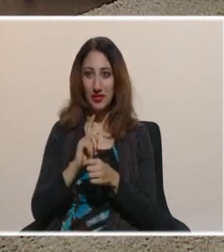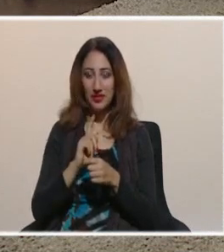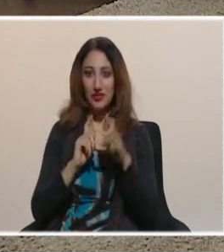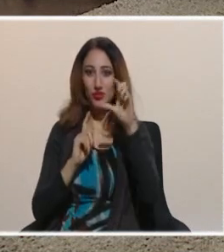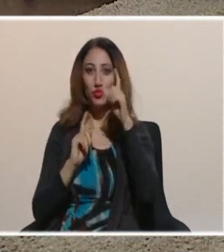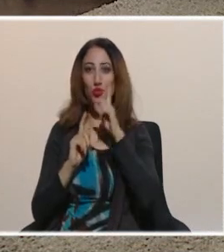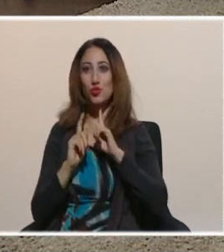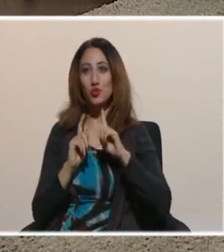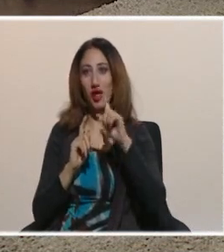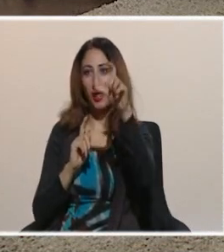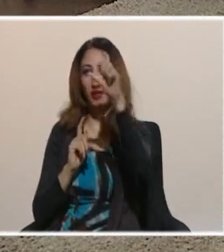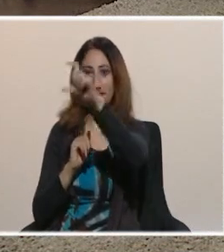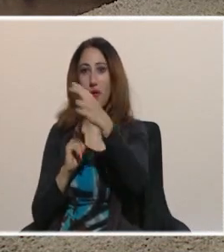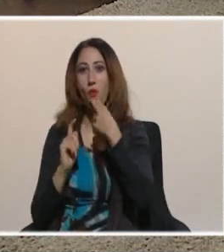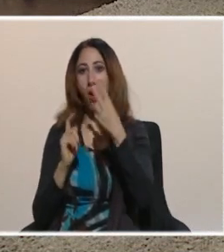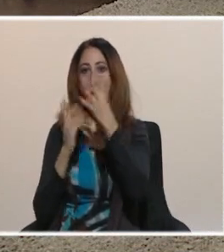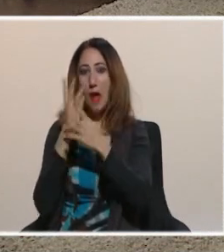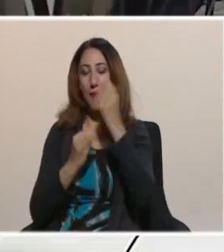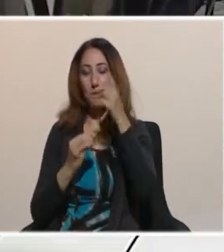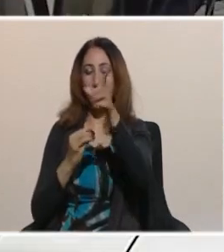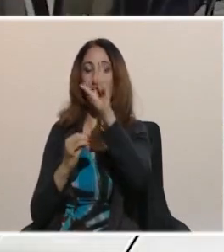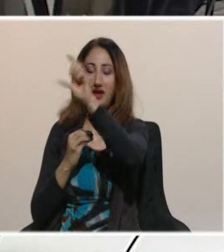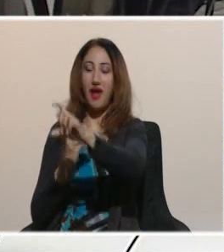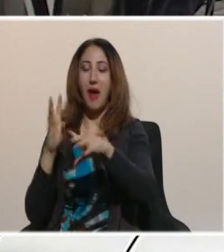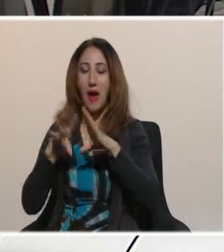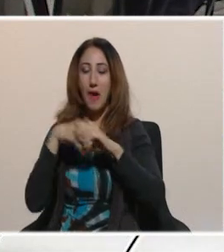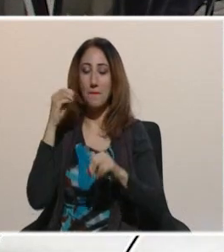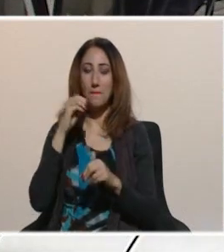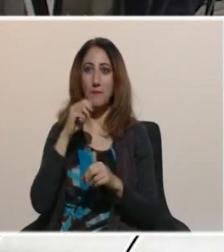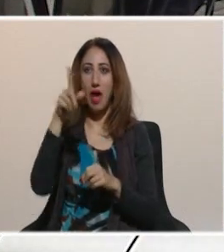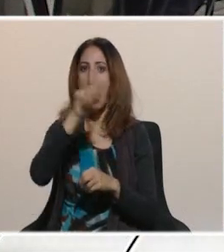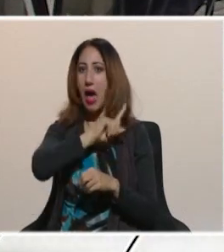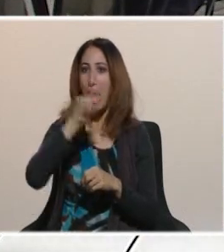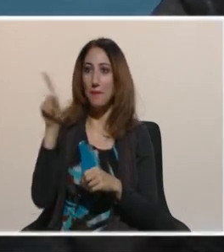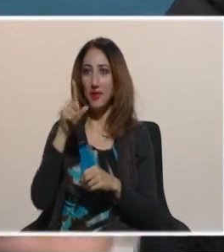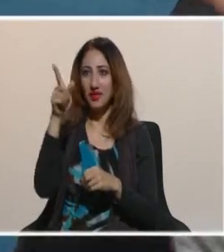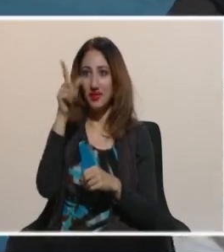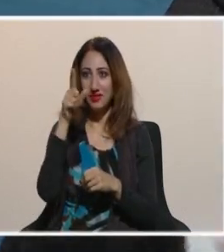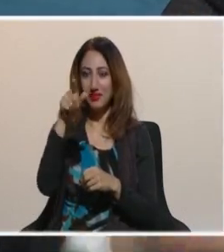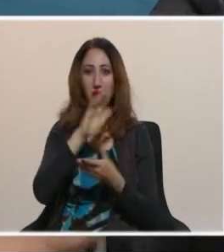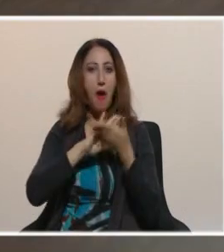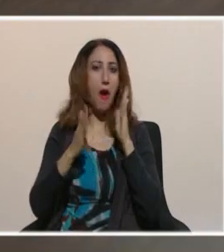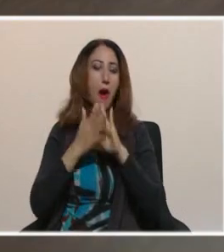شاي. هم بيسافروا اسكندريه؟ بيسافروا معايا اهو. اهو بعمل حاجه؟ حرمتش والله.